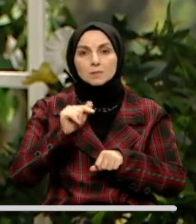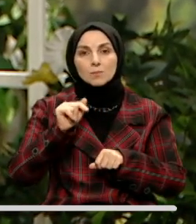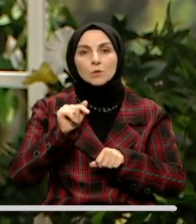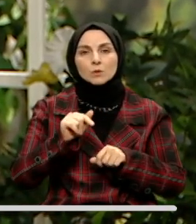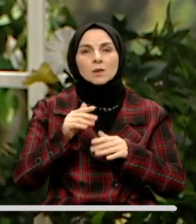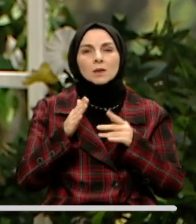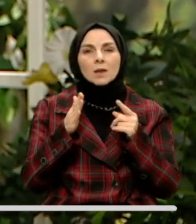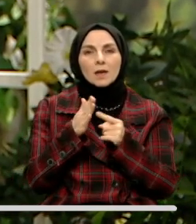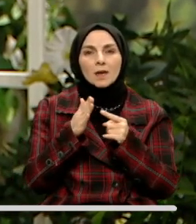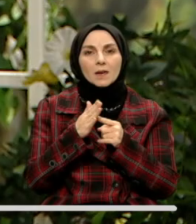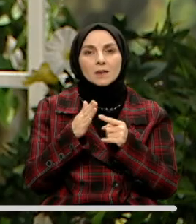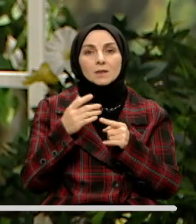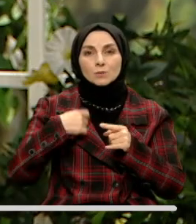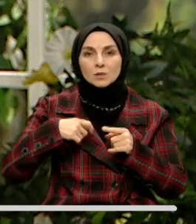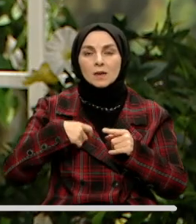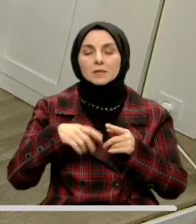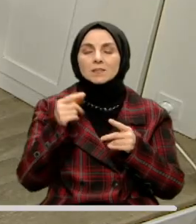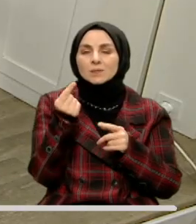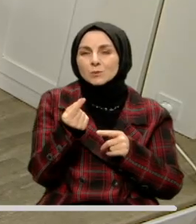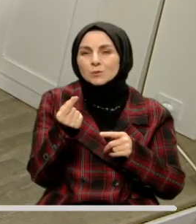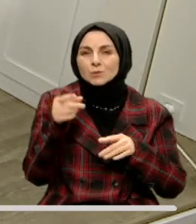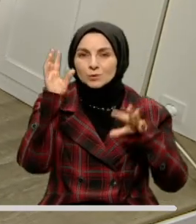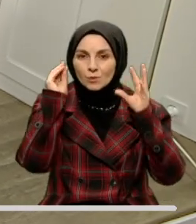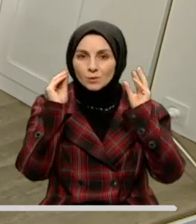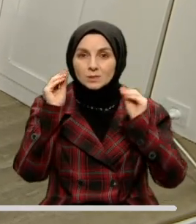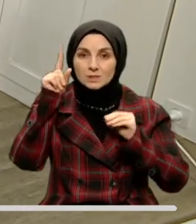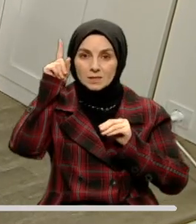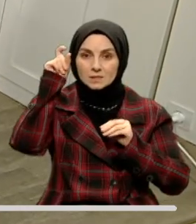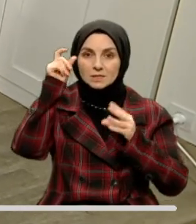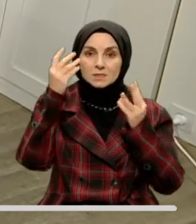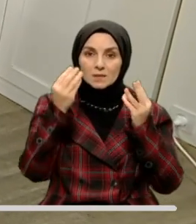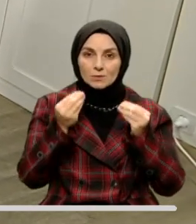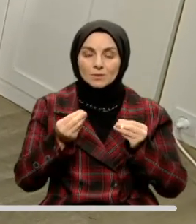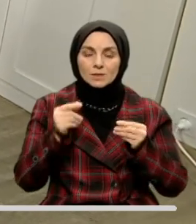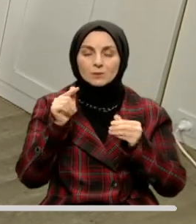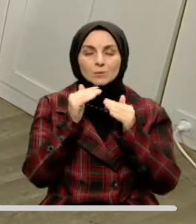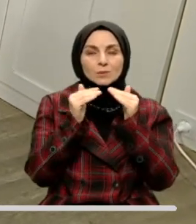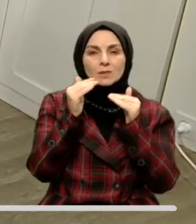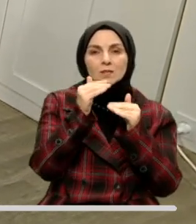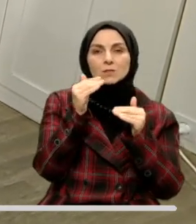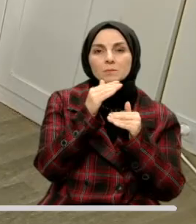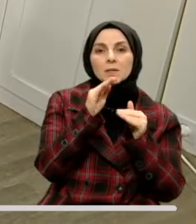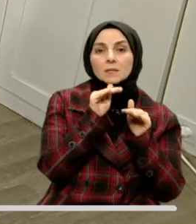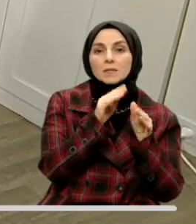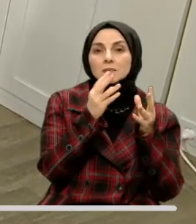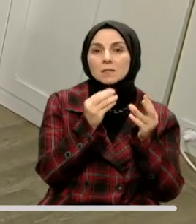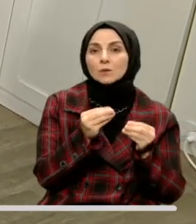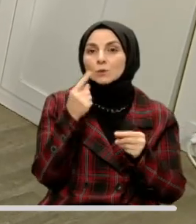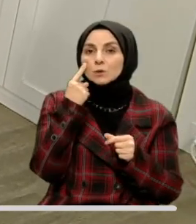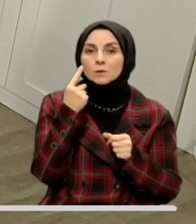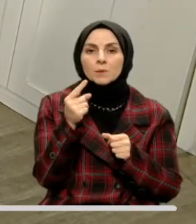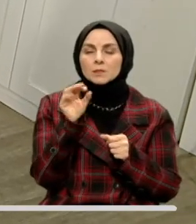el becerilerini küçük küçük öğrenirken zihinsel anlamda da gelişimlerini sağlıyoruz. Hatta bakın şu an